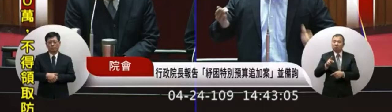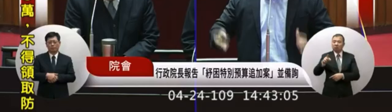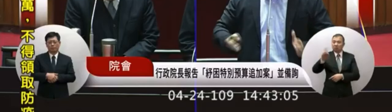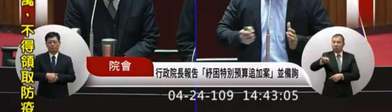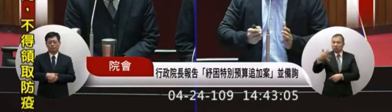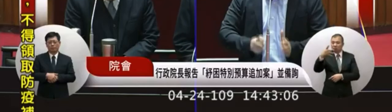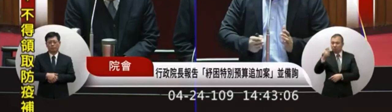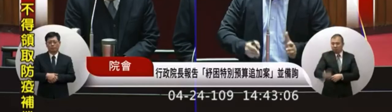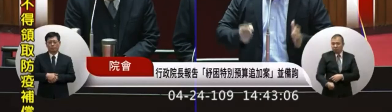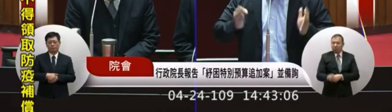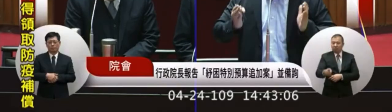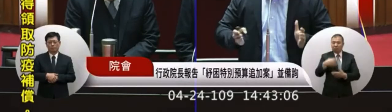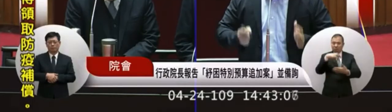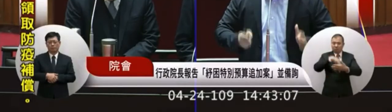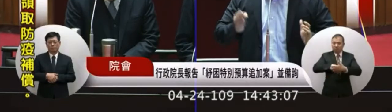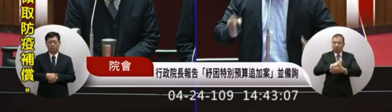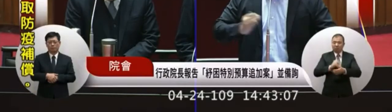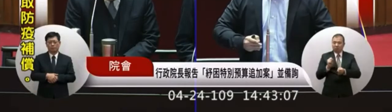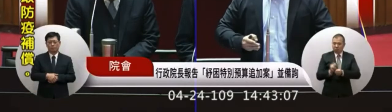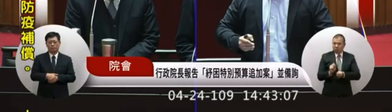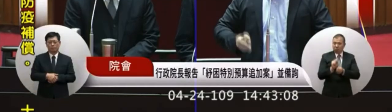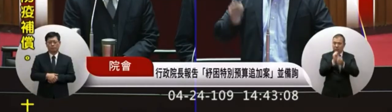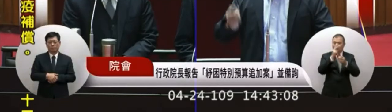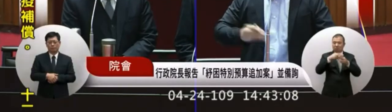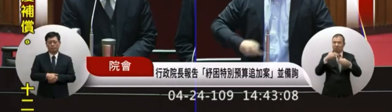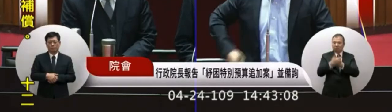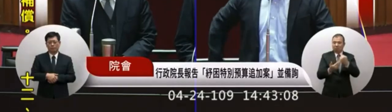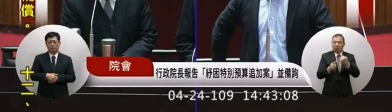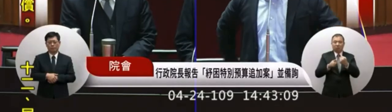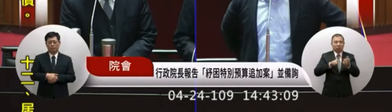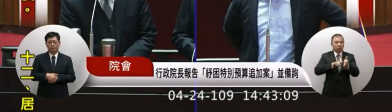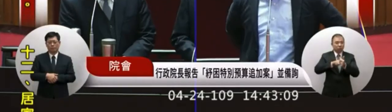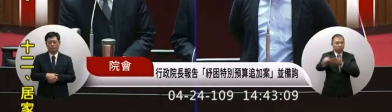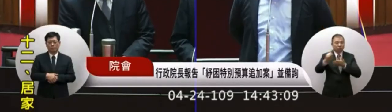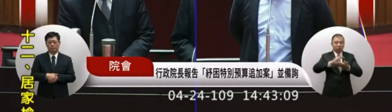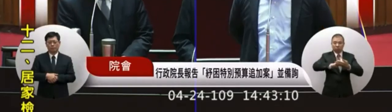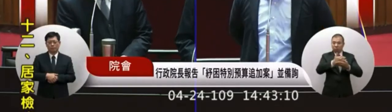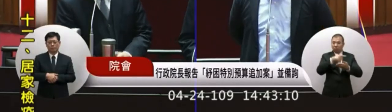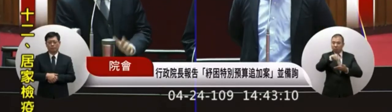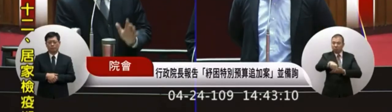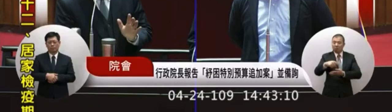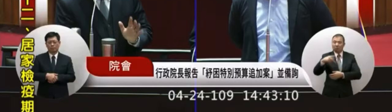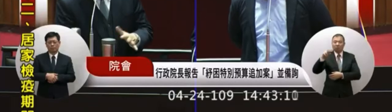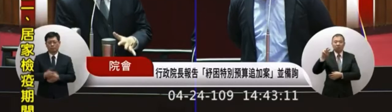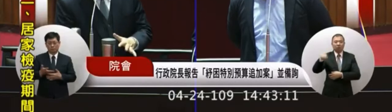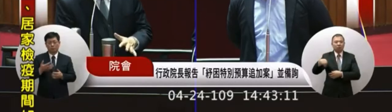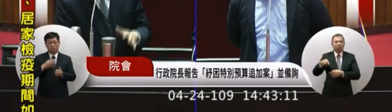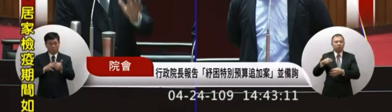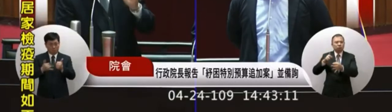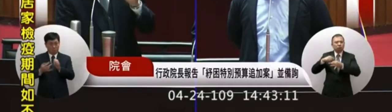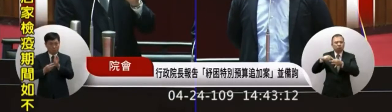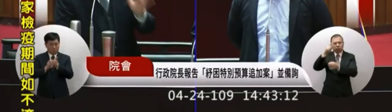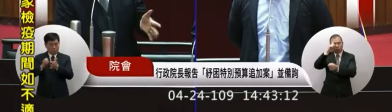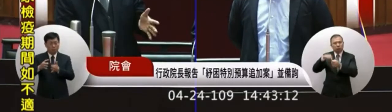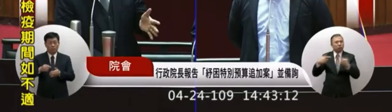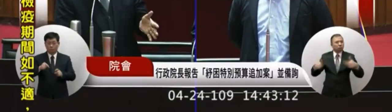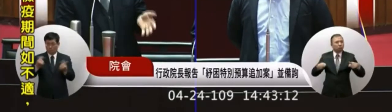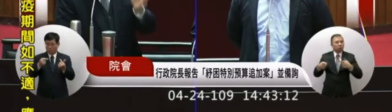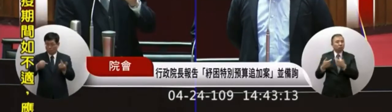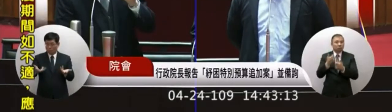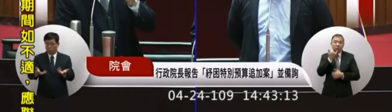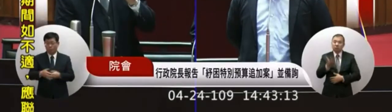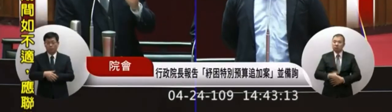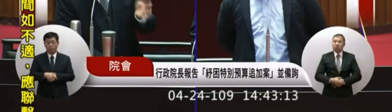底，吼，增加即追加信保专款200亿的部分，是不是可以适用 NPO？ 嘿，好，委员了解， 是 就即个